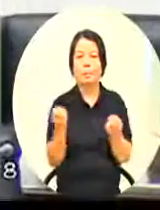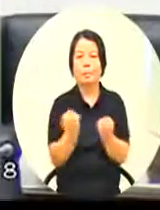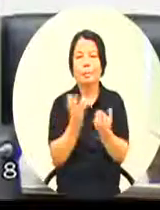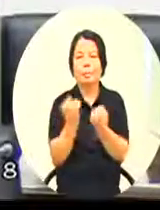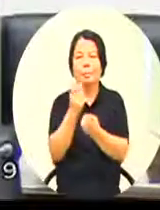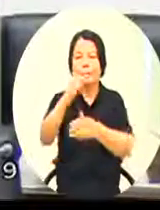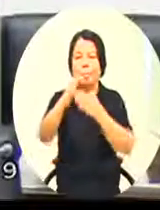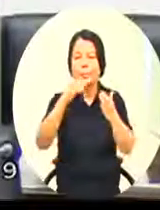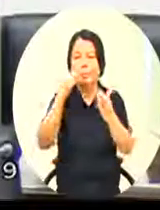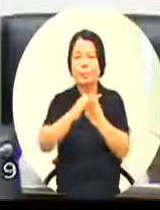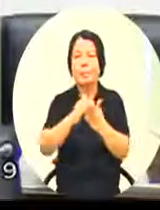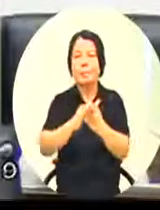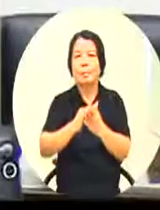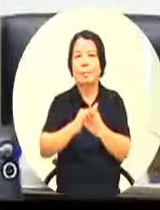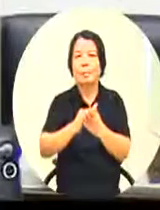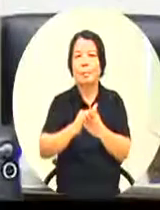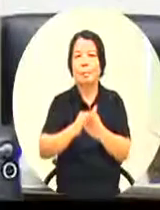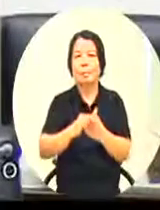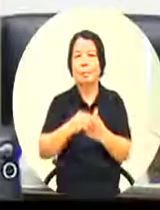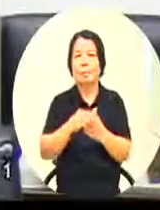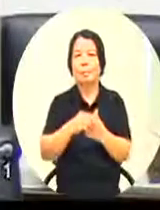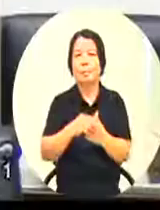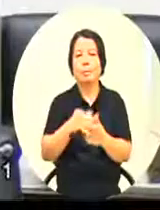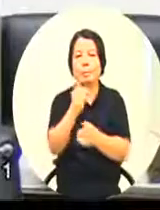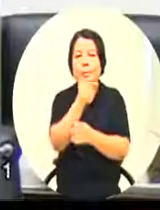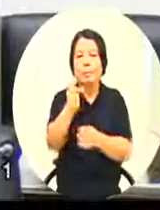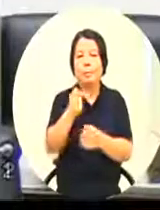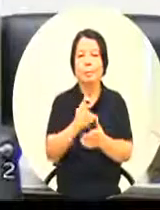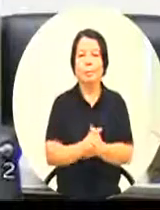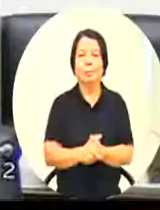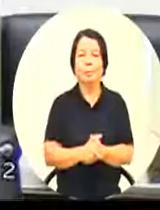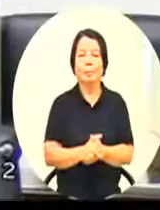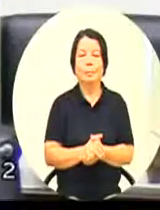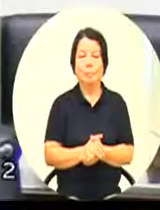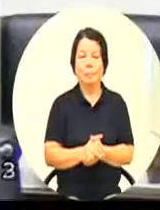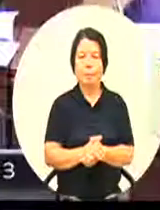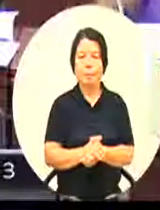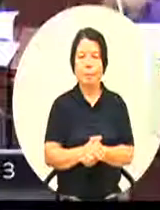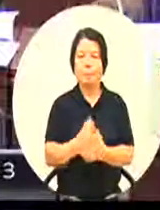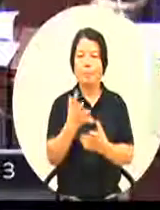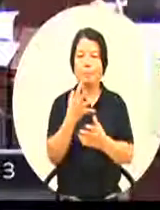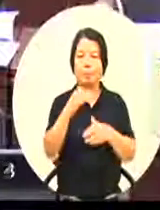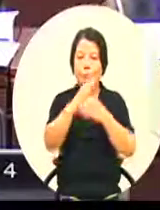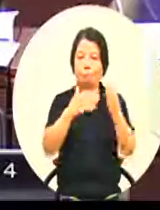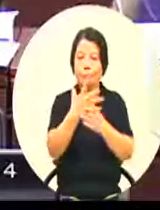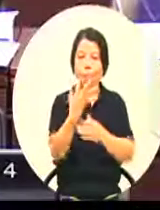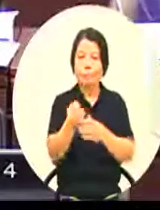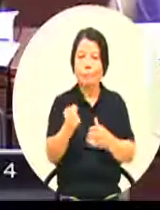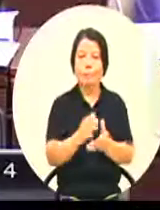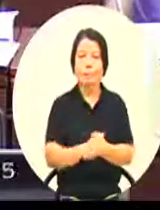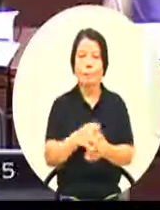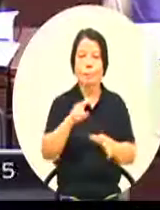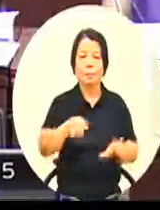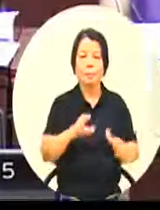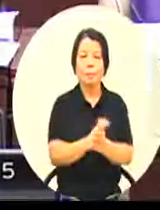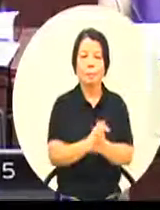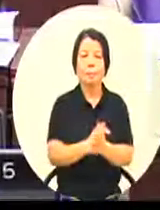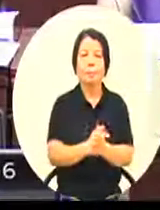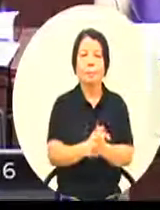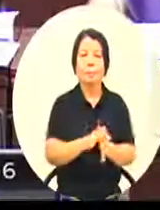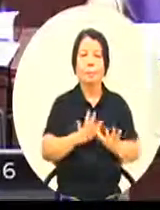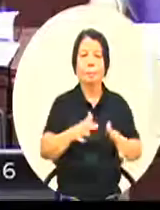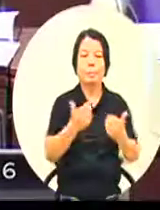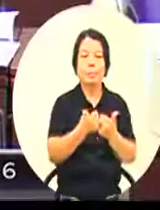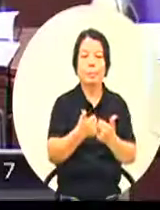校总共有几所哦？来，请局长答复。 好，谢谢主席，谢谢曾议员哦。曾议员在今天我们的部